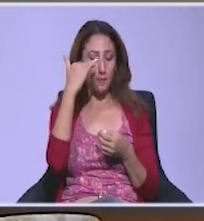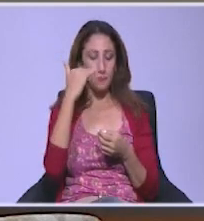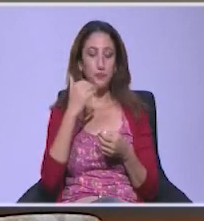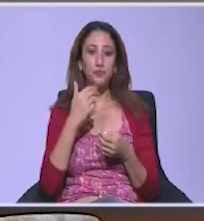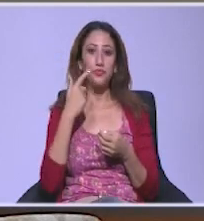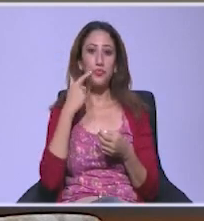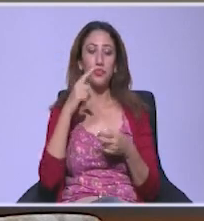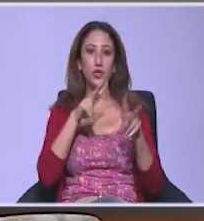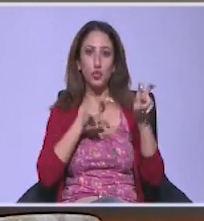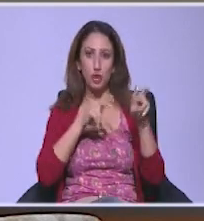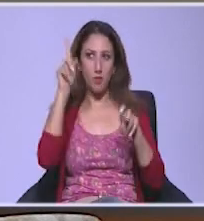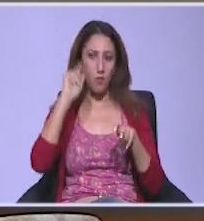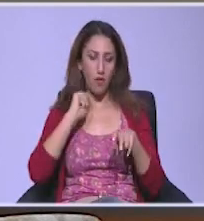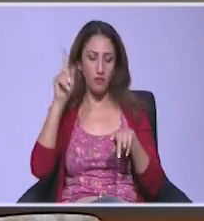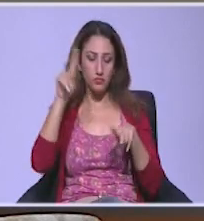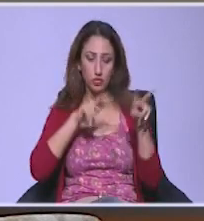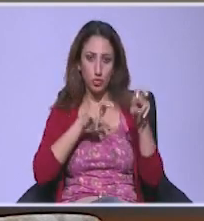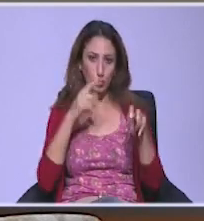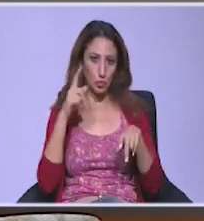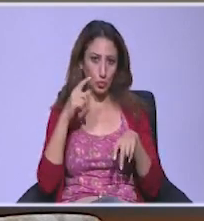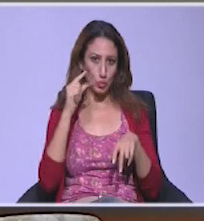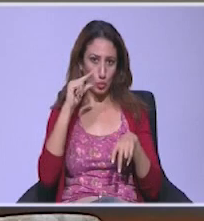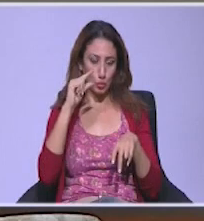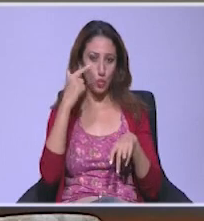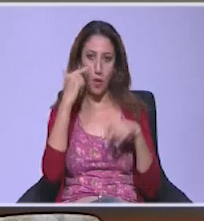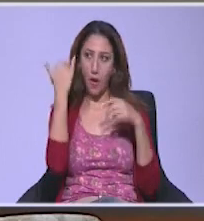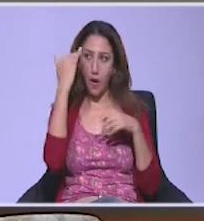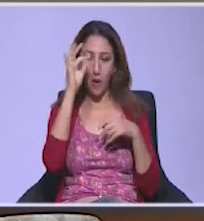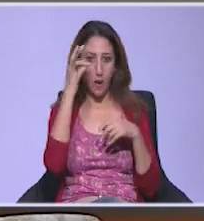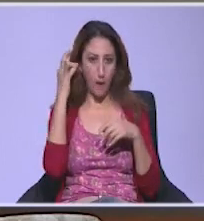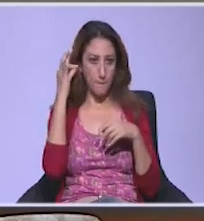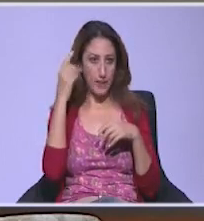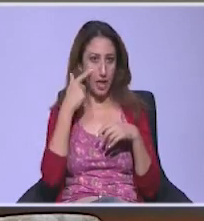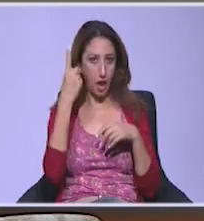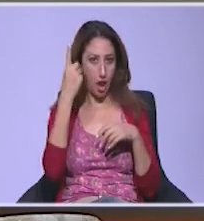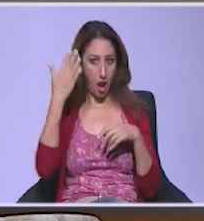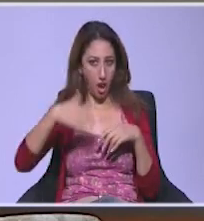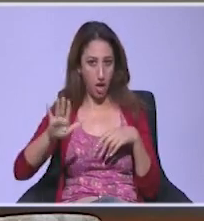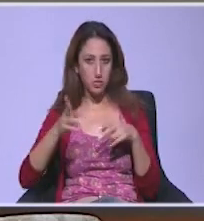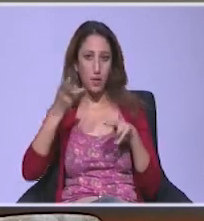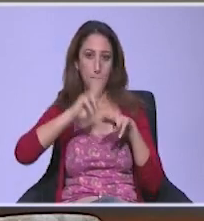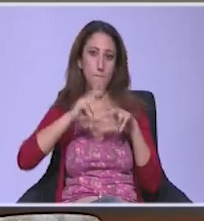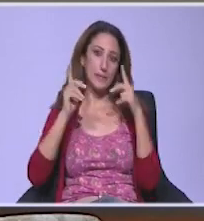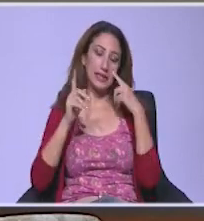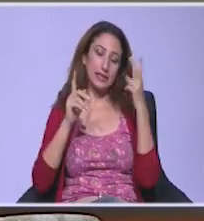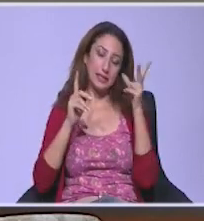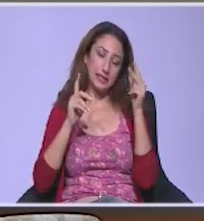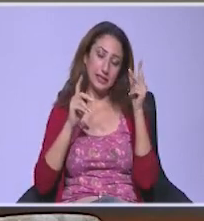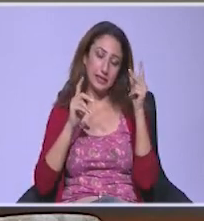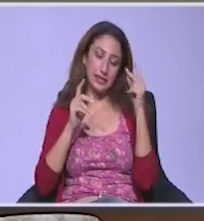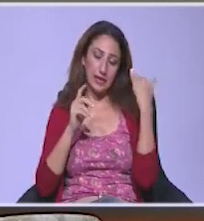الزقازيق، وتم عمل العملية الأولى في العين اليمنى، ودي كانت المرحلة الأولى وعرضناها الأسبوع اللي فات.